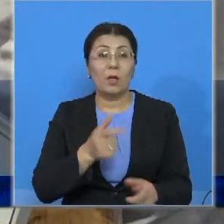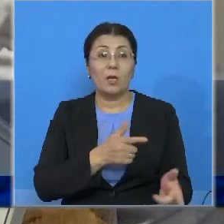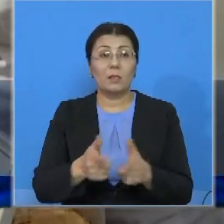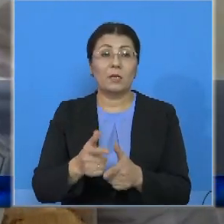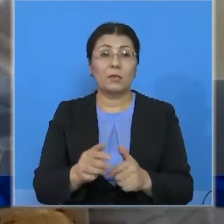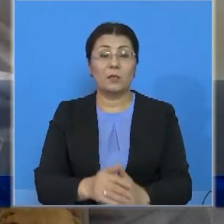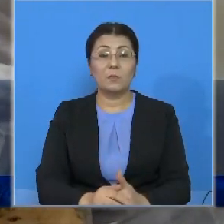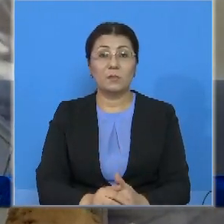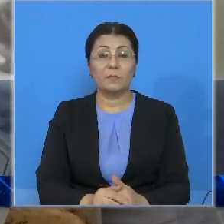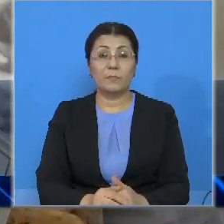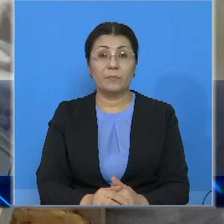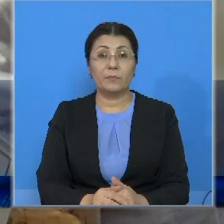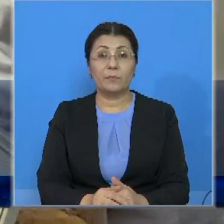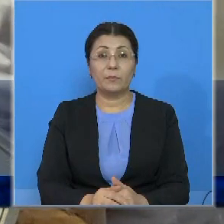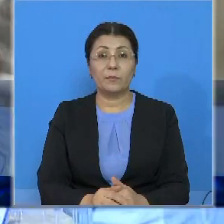Қосымша.